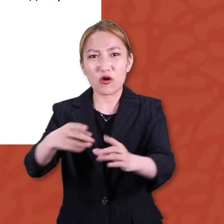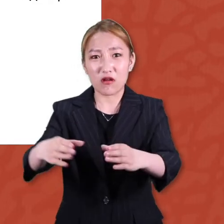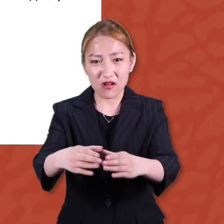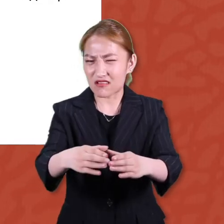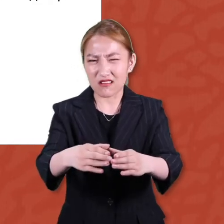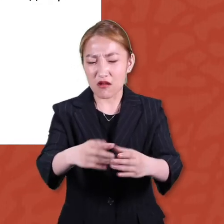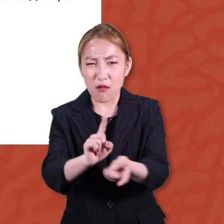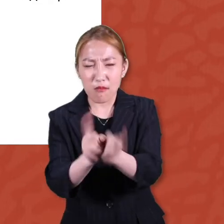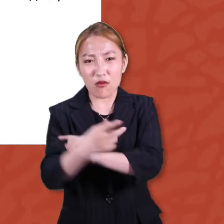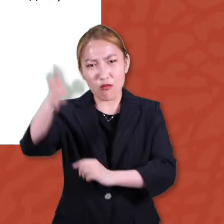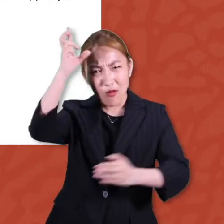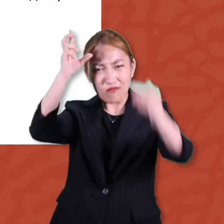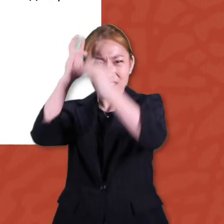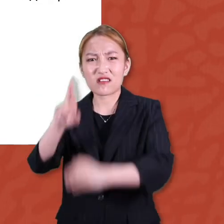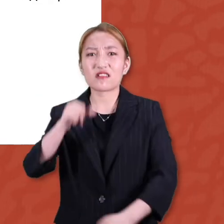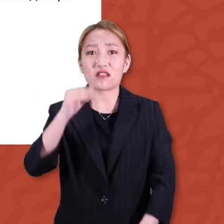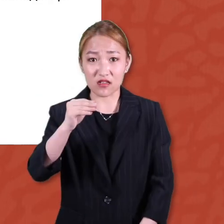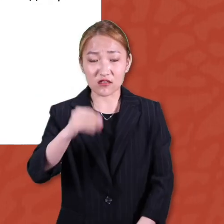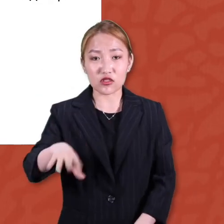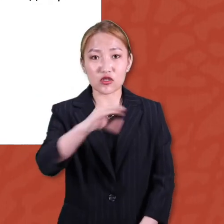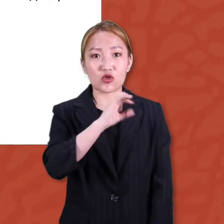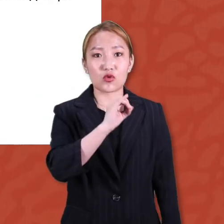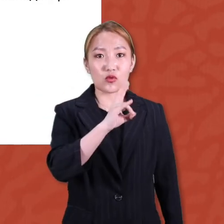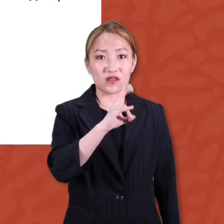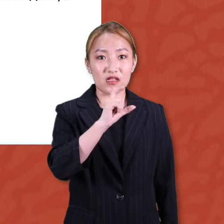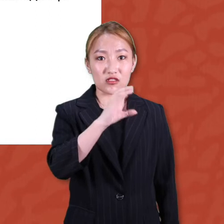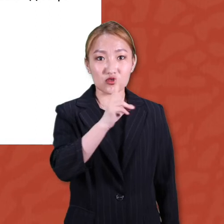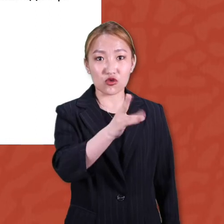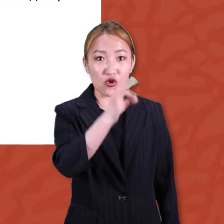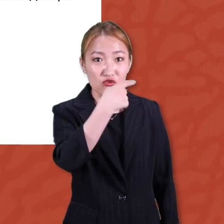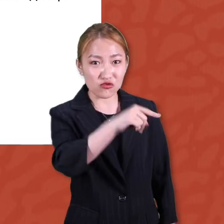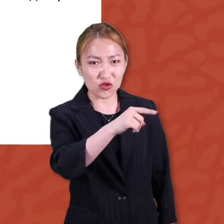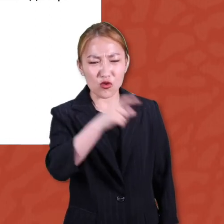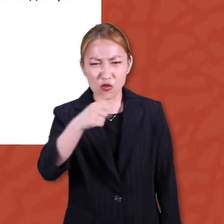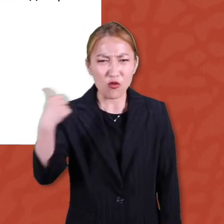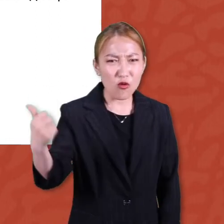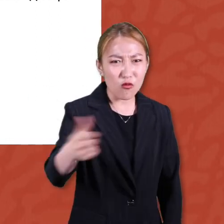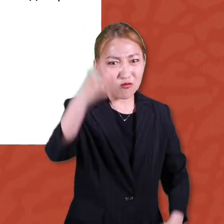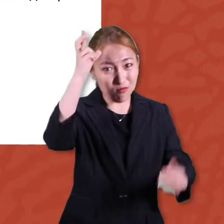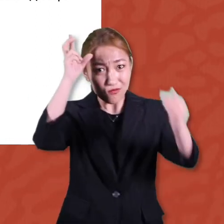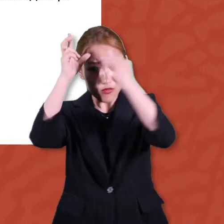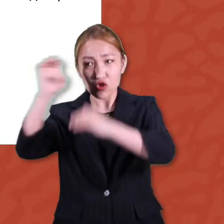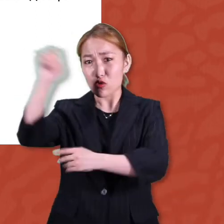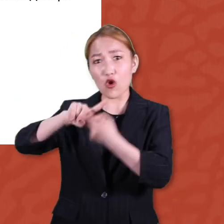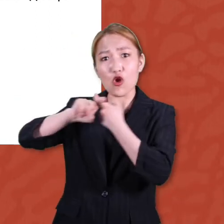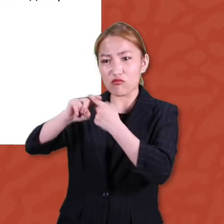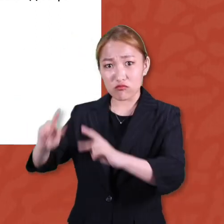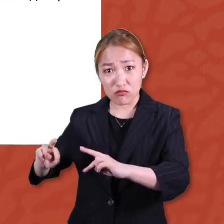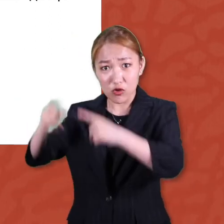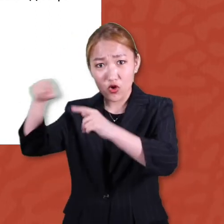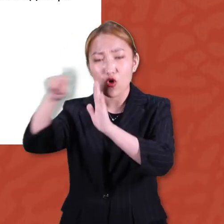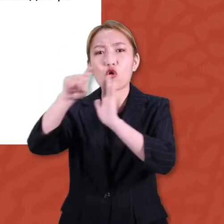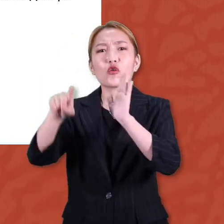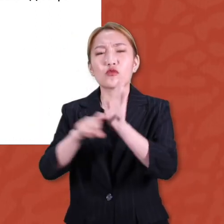Тэгш хамруулах боловсрол нь ЮНЕСКОгийн бүх нийтийн боловсрол хөтөлбөр болон Европын холбооны өөрчлөлтийн хөтөлбөрт